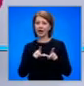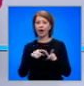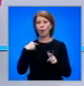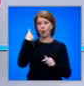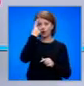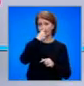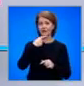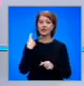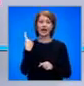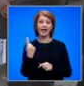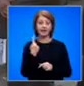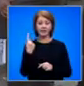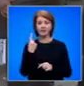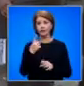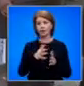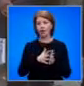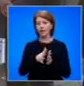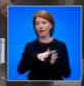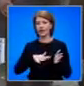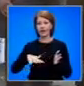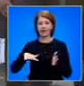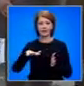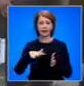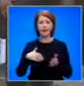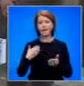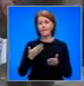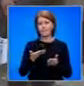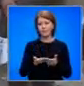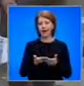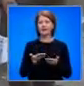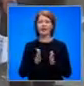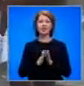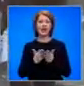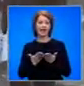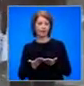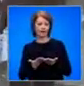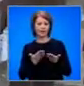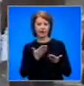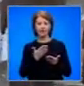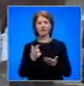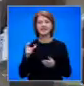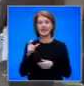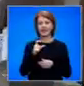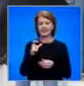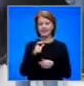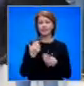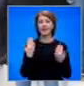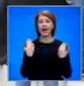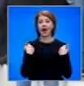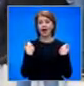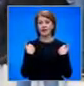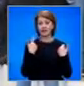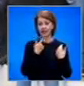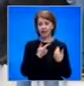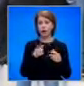единството на нацията. Пред събралите се членове и симпатизанти в Силистра, кандидатът за президент на Движението за права и